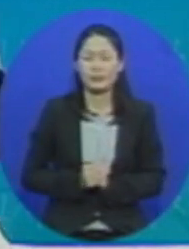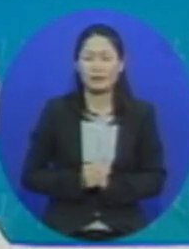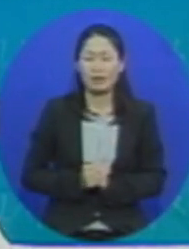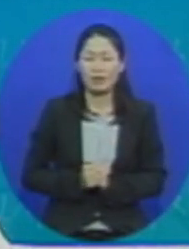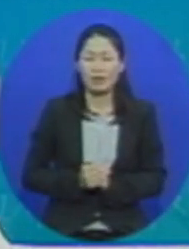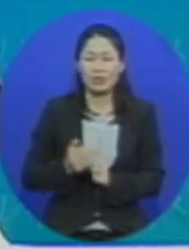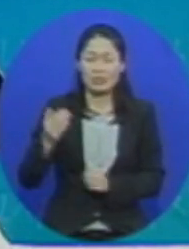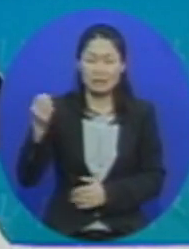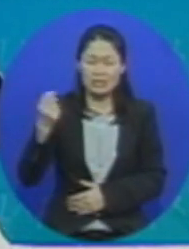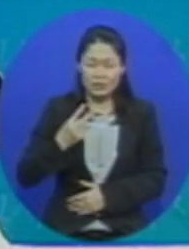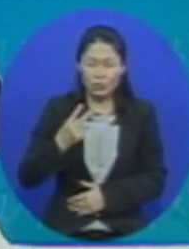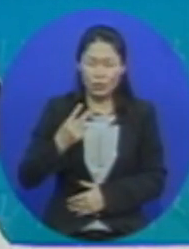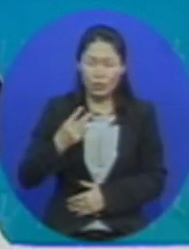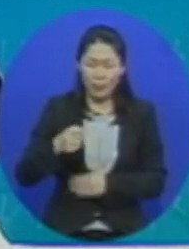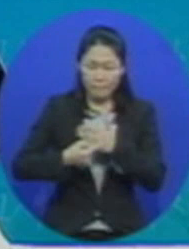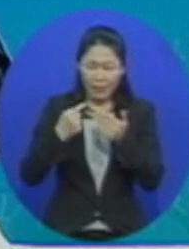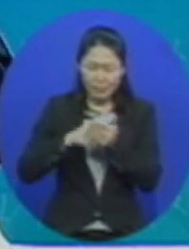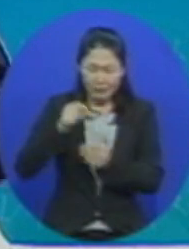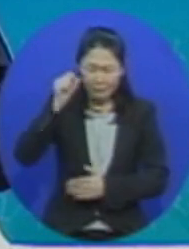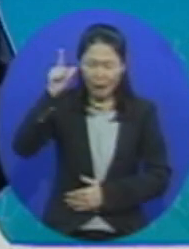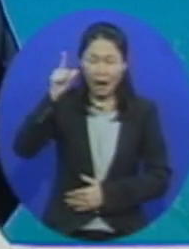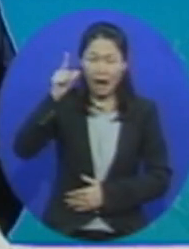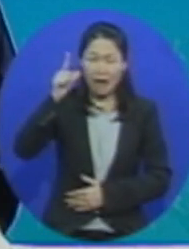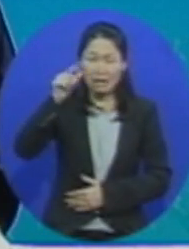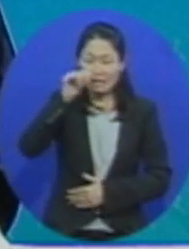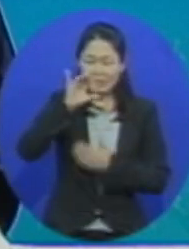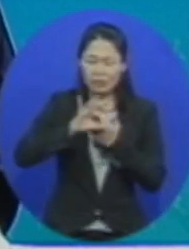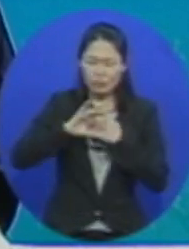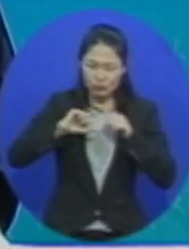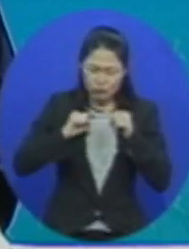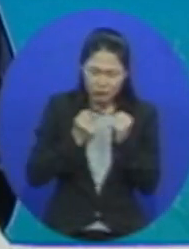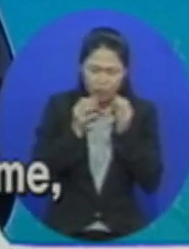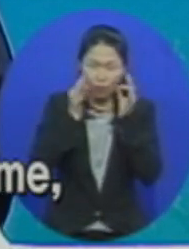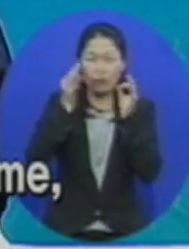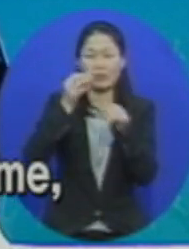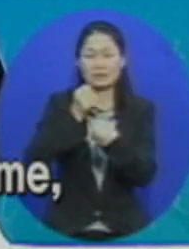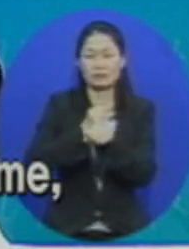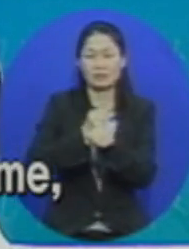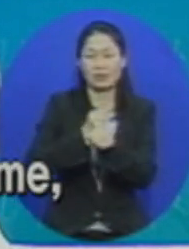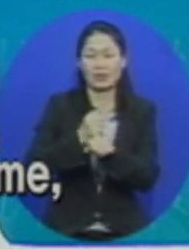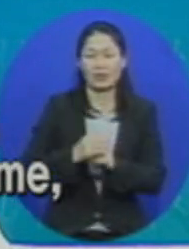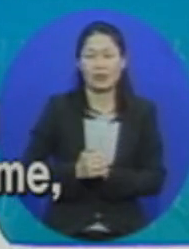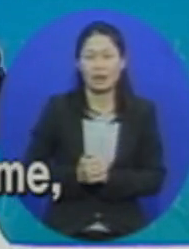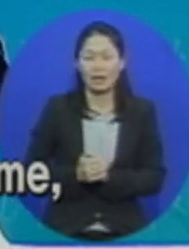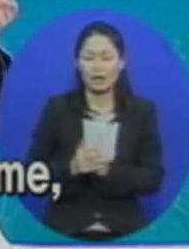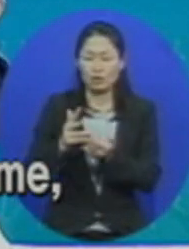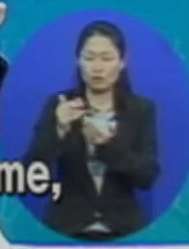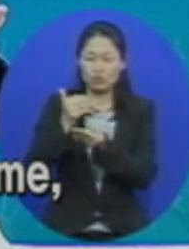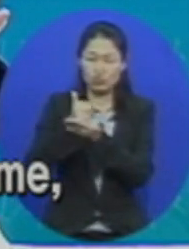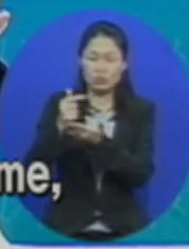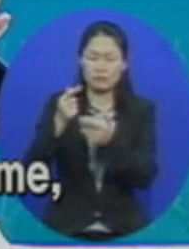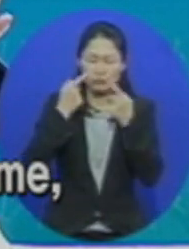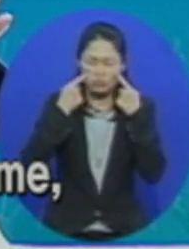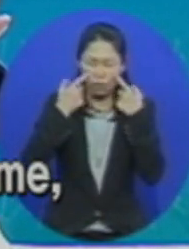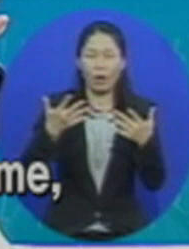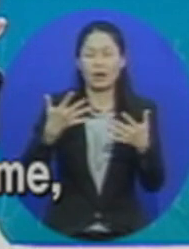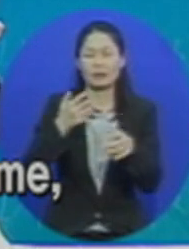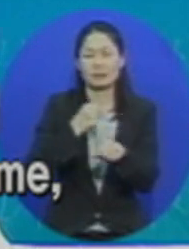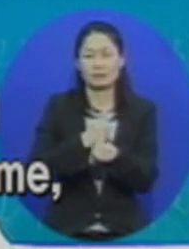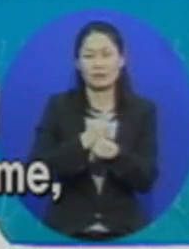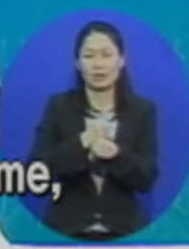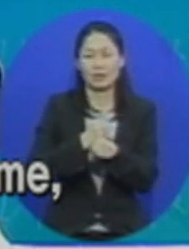그리고 뭔가 마음에 깨달아지는 것이 있으면 순종 하려고 했어요 주님은 정화 하셨어요